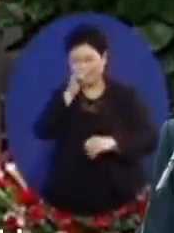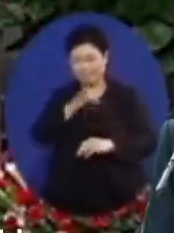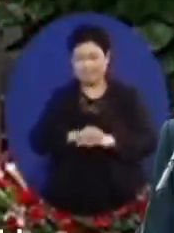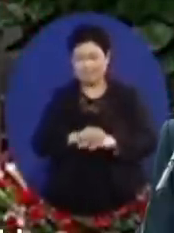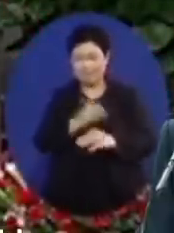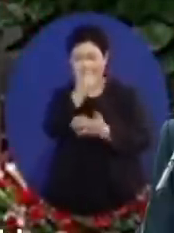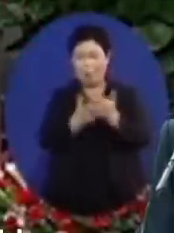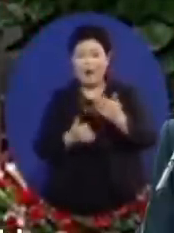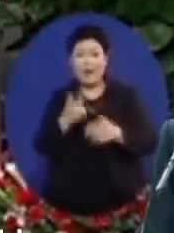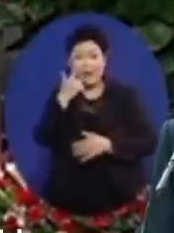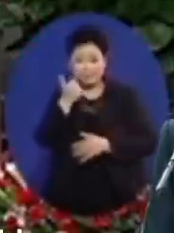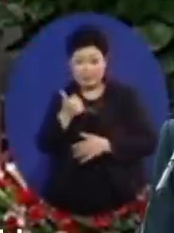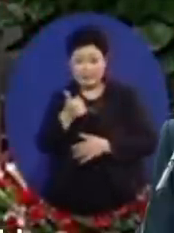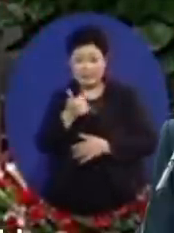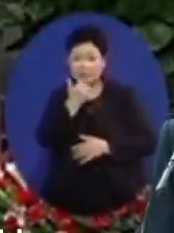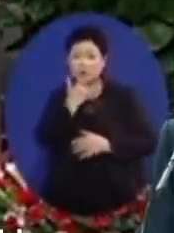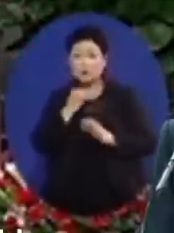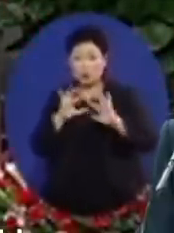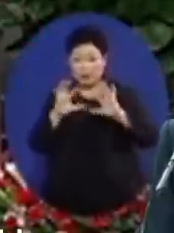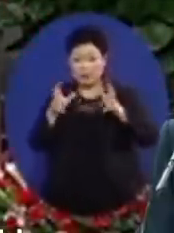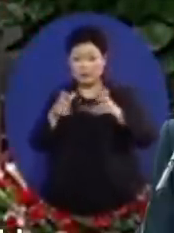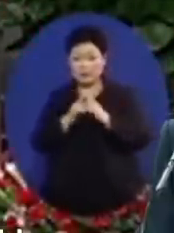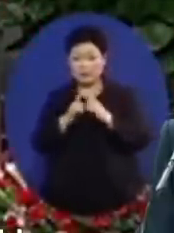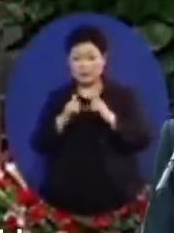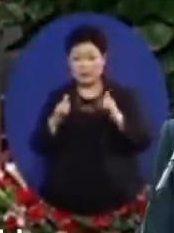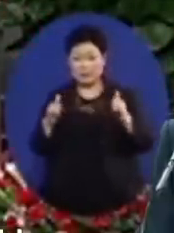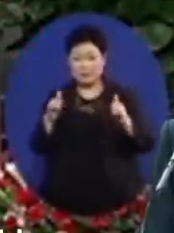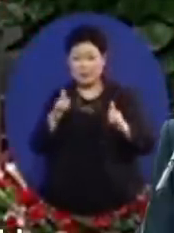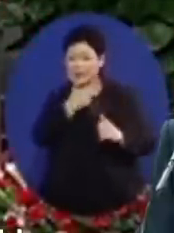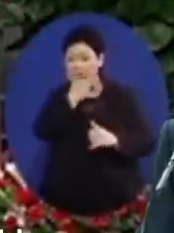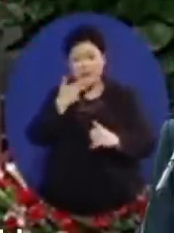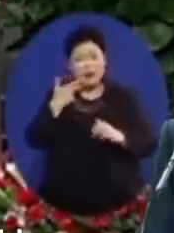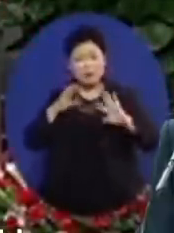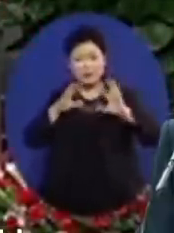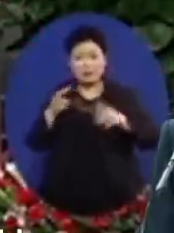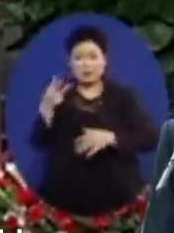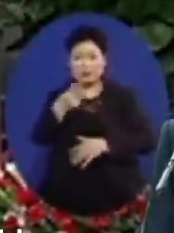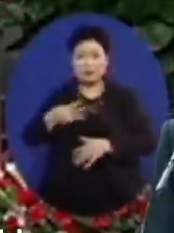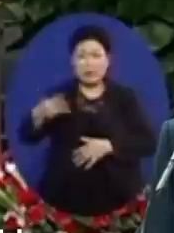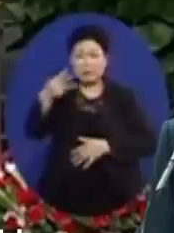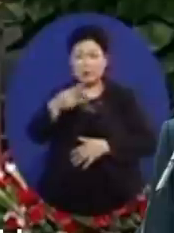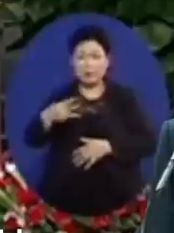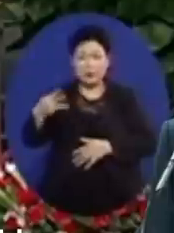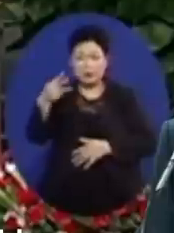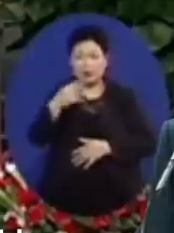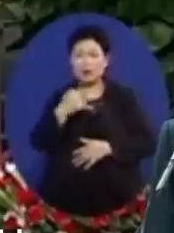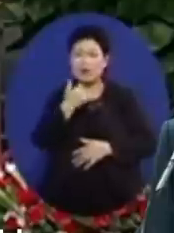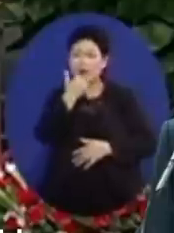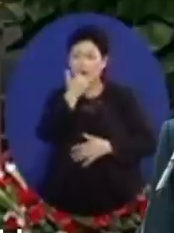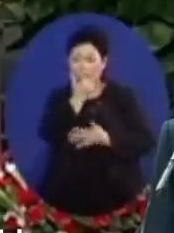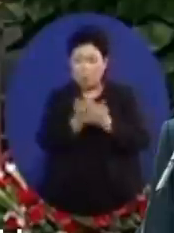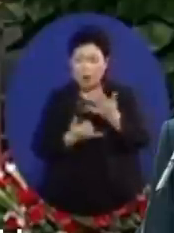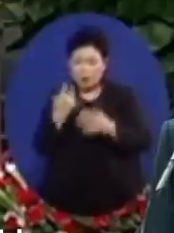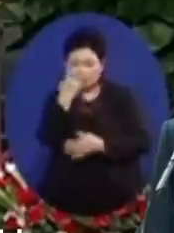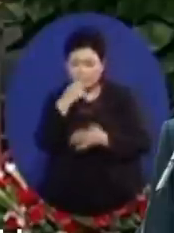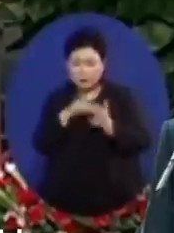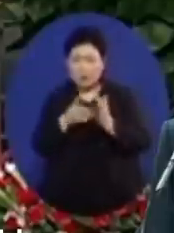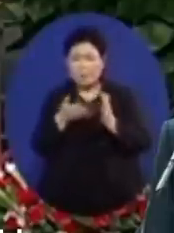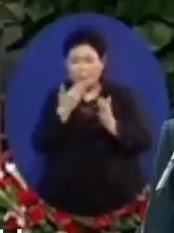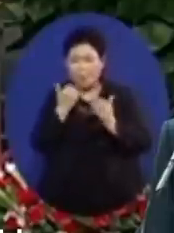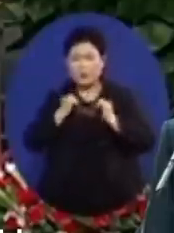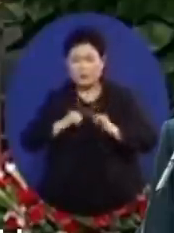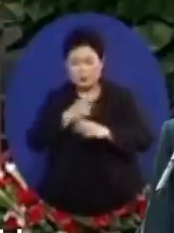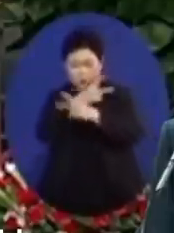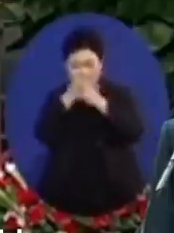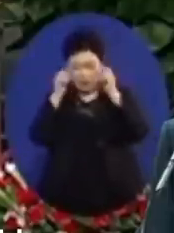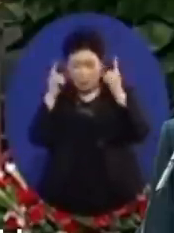고아의 아버지 독일 사람이 영국 런던에 가서 3,000명의 고아를 돌봤습니다. 먹고 입고 자고